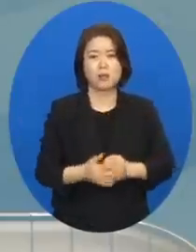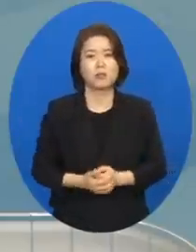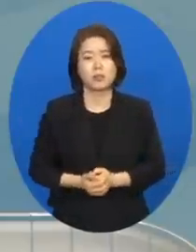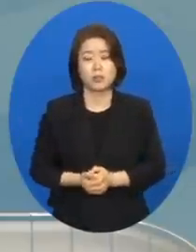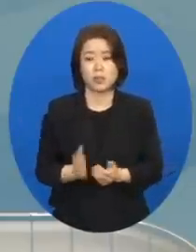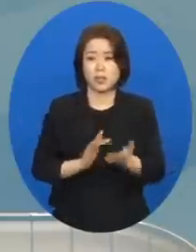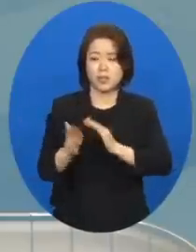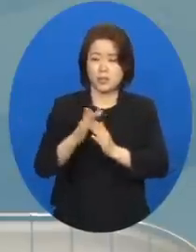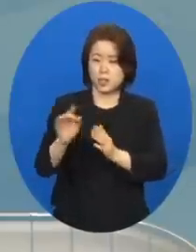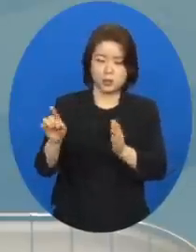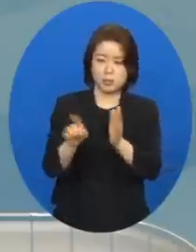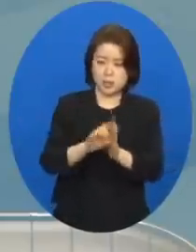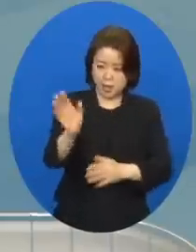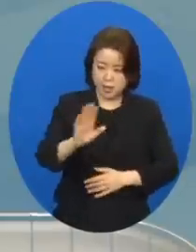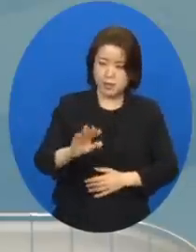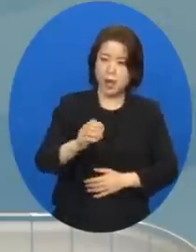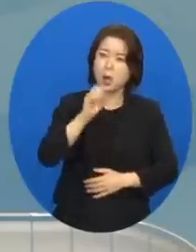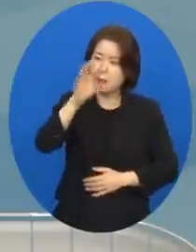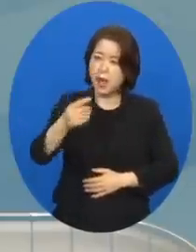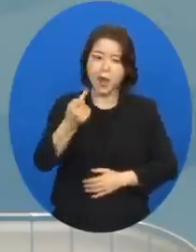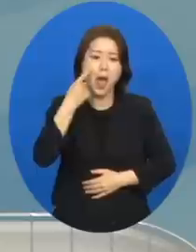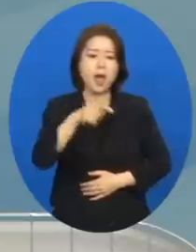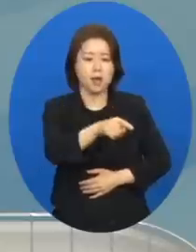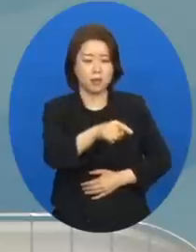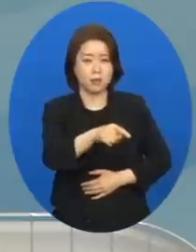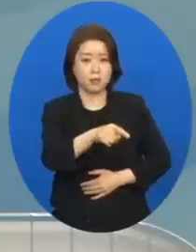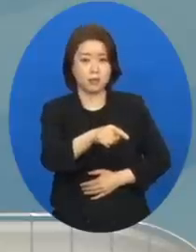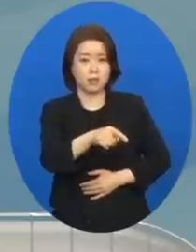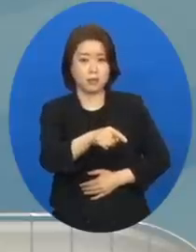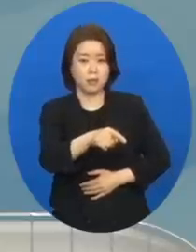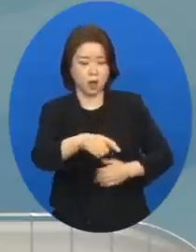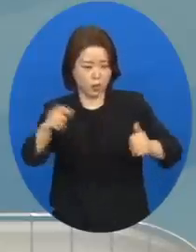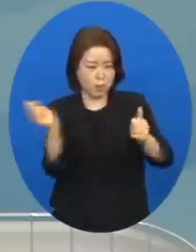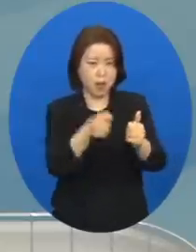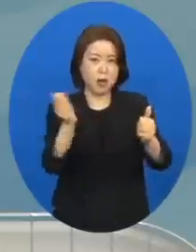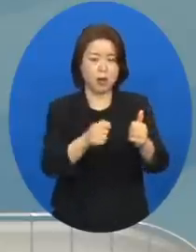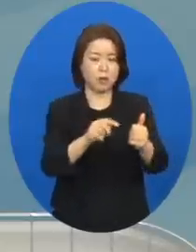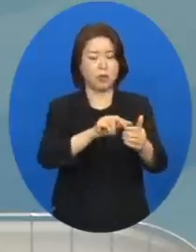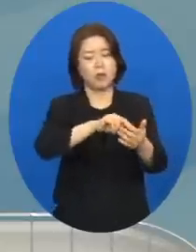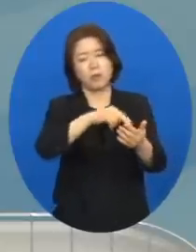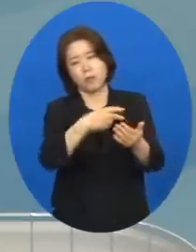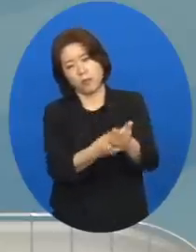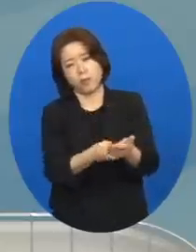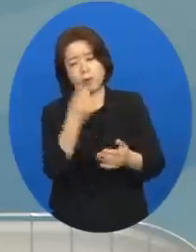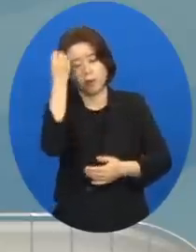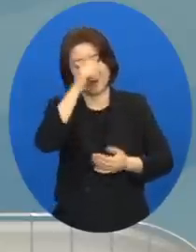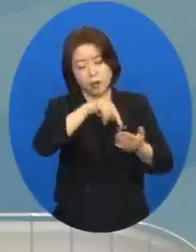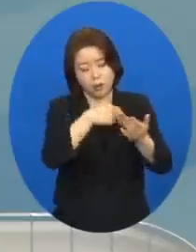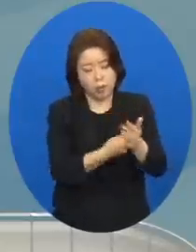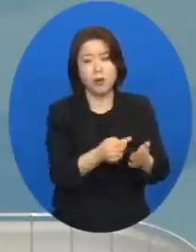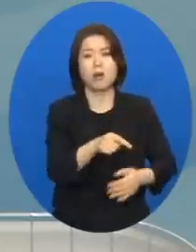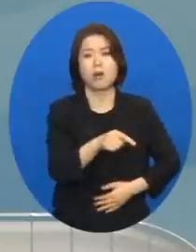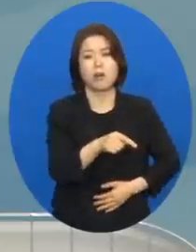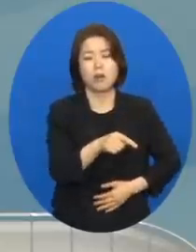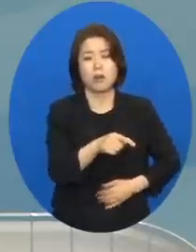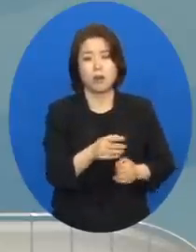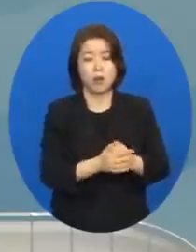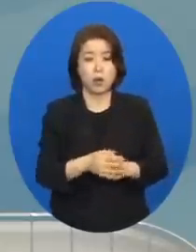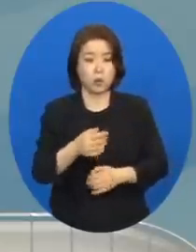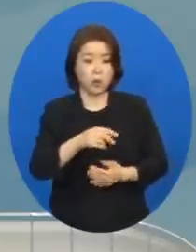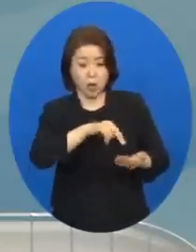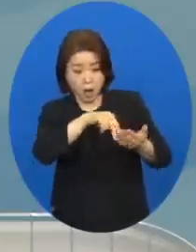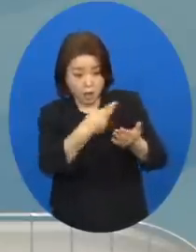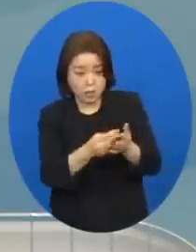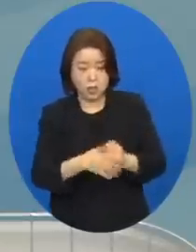예수 안 믿겠다는 고백을 받아내려고 기절을 했습니다. 맞다가 물을